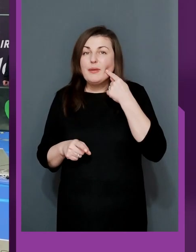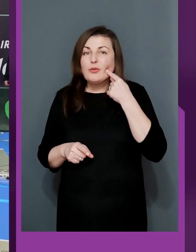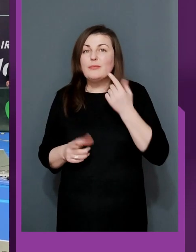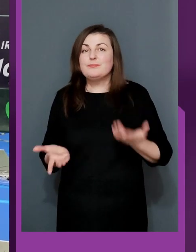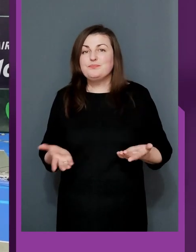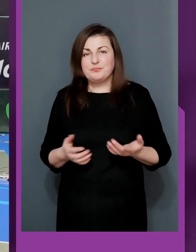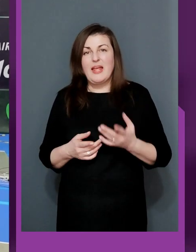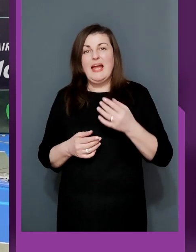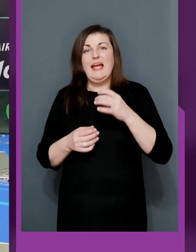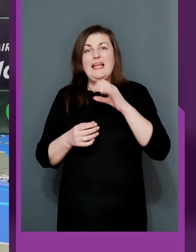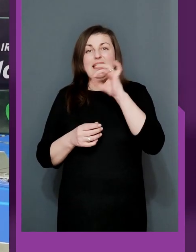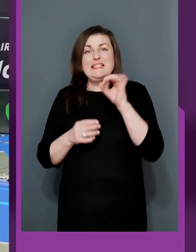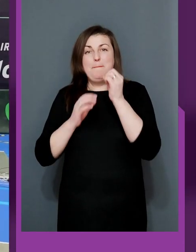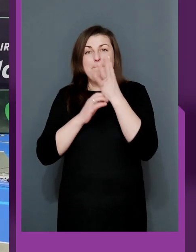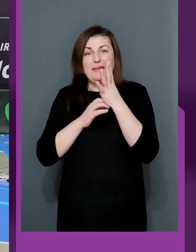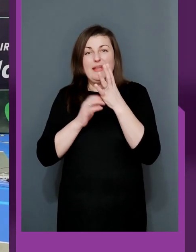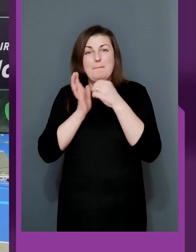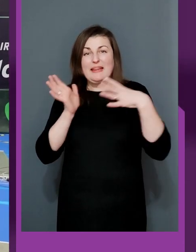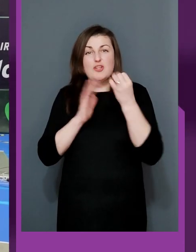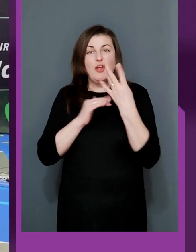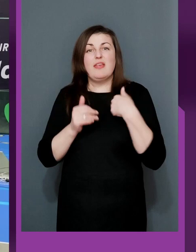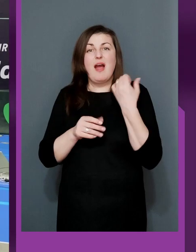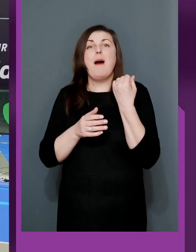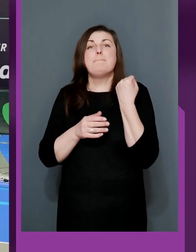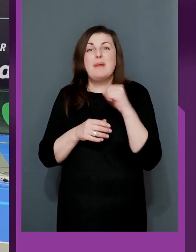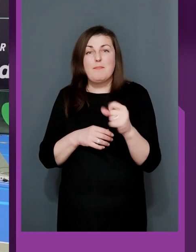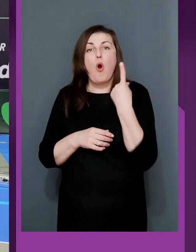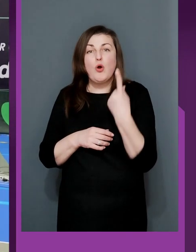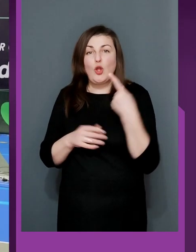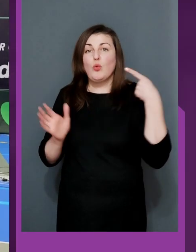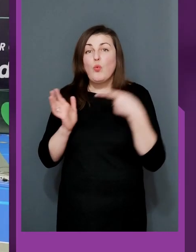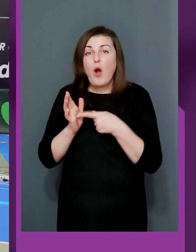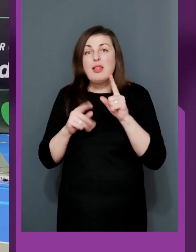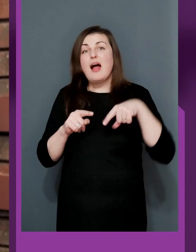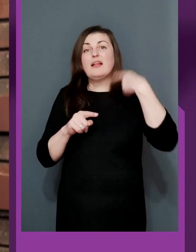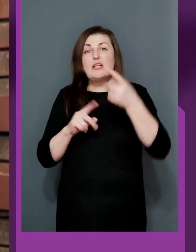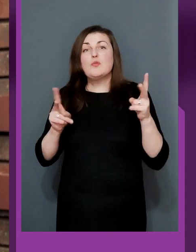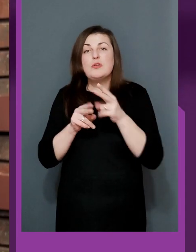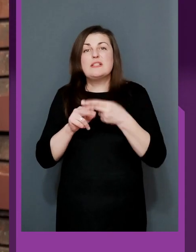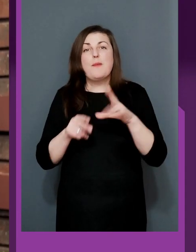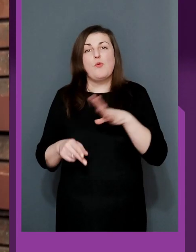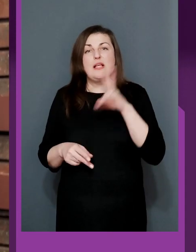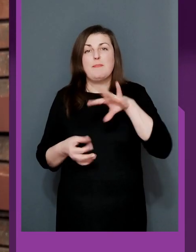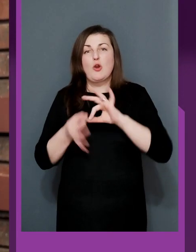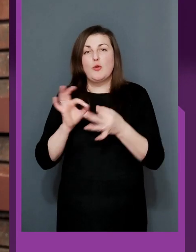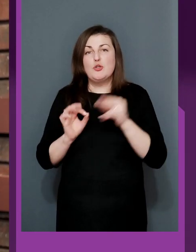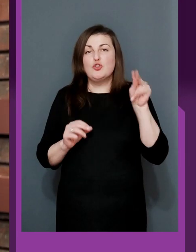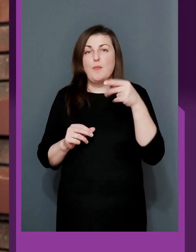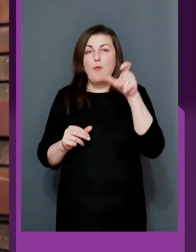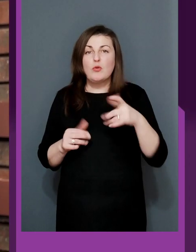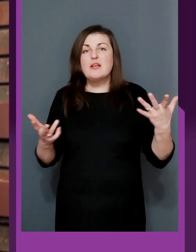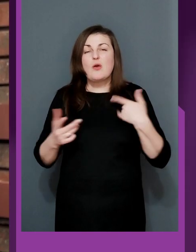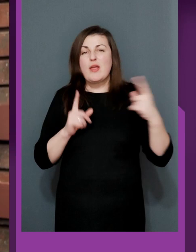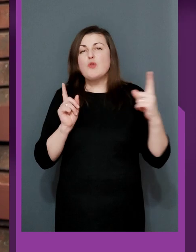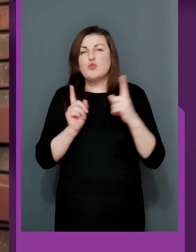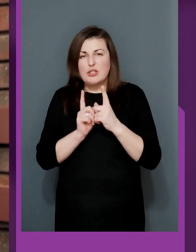обідно з 1514 я все ж таки перемогла в один укол і наступна зустріч Це була злі олімпійською чемпіонкою